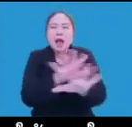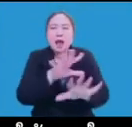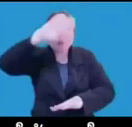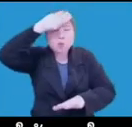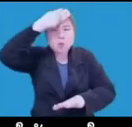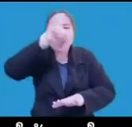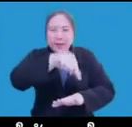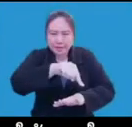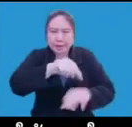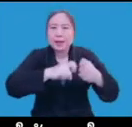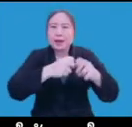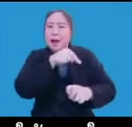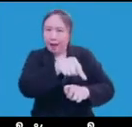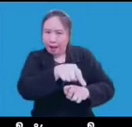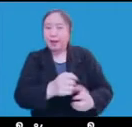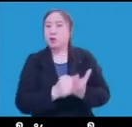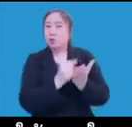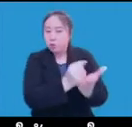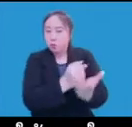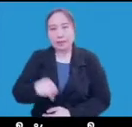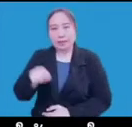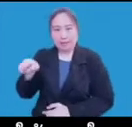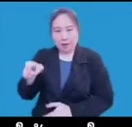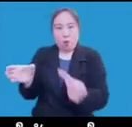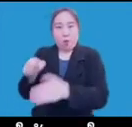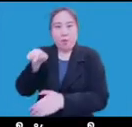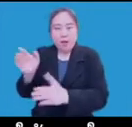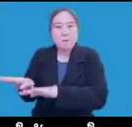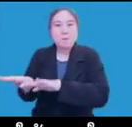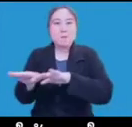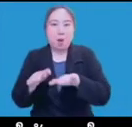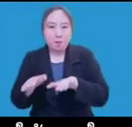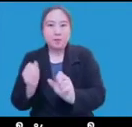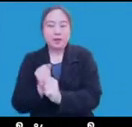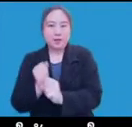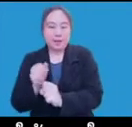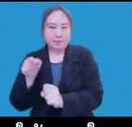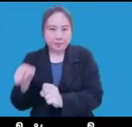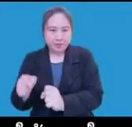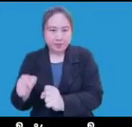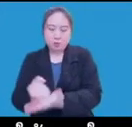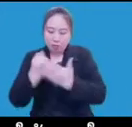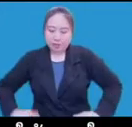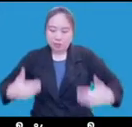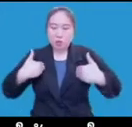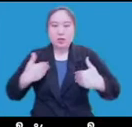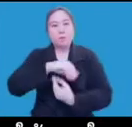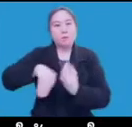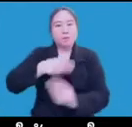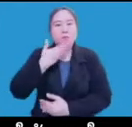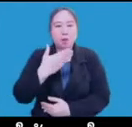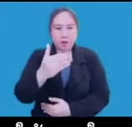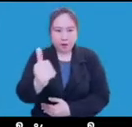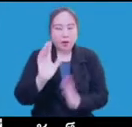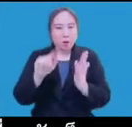ค่ะเราแก้อาการปวดหัวส่วนที่2คือคนที่พร้อมที่จะทำพวกหนองนาโมเดลเพื่อจะให้ชีวิตตัวเองยั่งยืนเนี่ยนะคะ